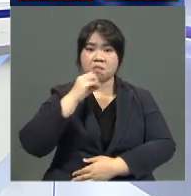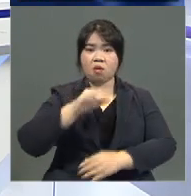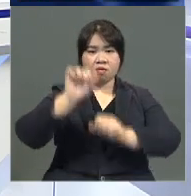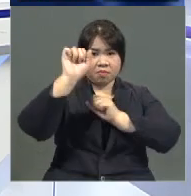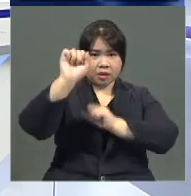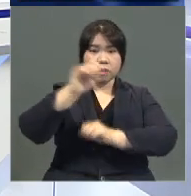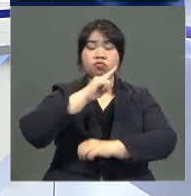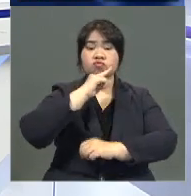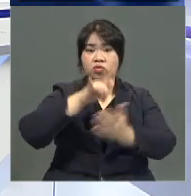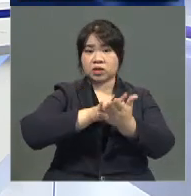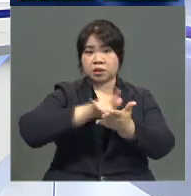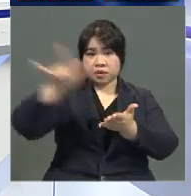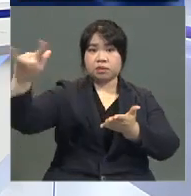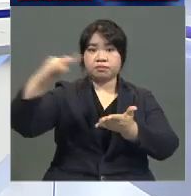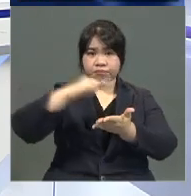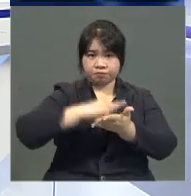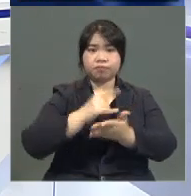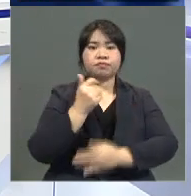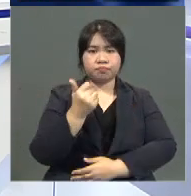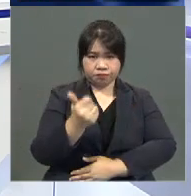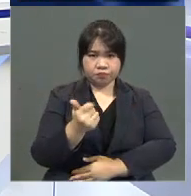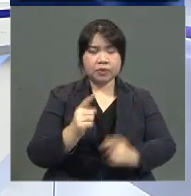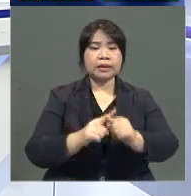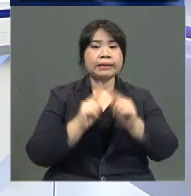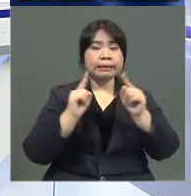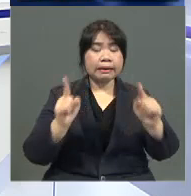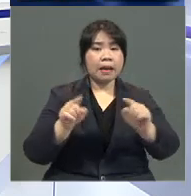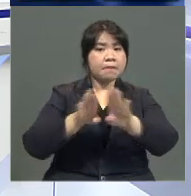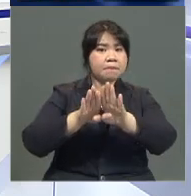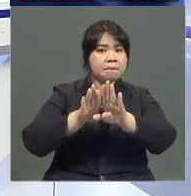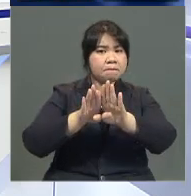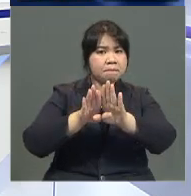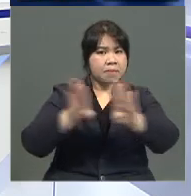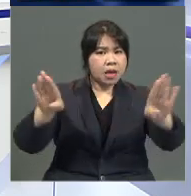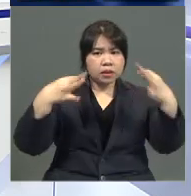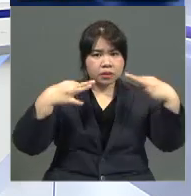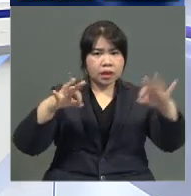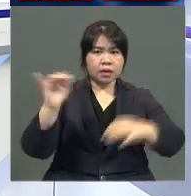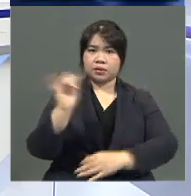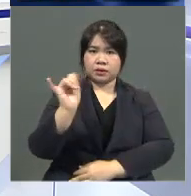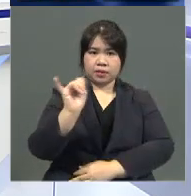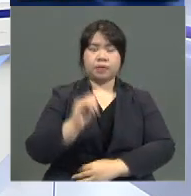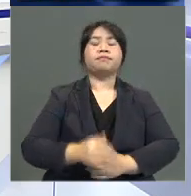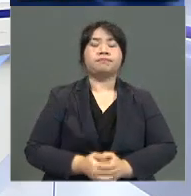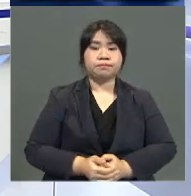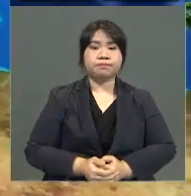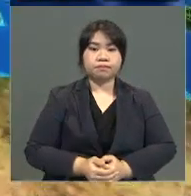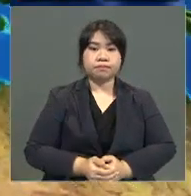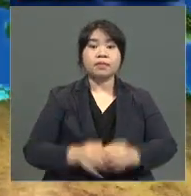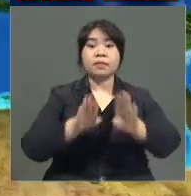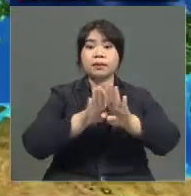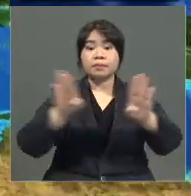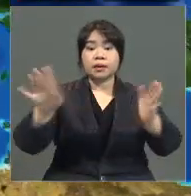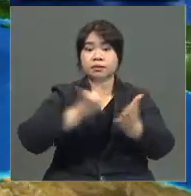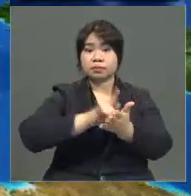ให้เครื่องบินสามารถขึนลงได้แล้วแต่ว่ายังไม่ใช่การเปิดนานฟ้าแบบเซรียทั้งหมดค่ะโดยการเปิดน